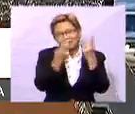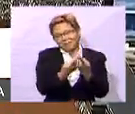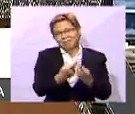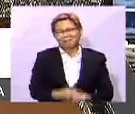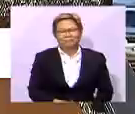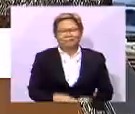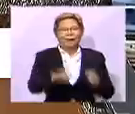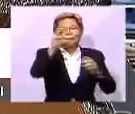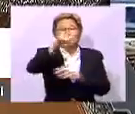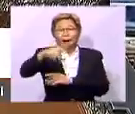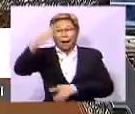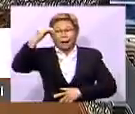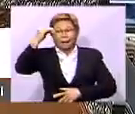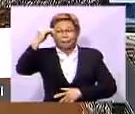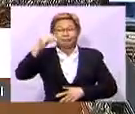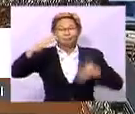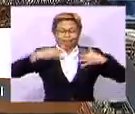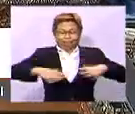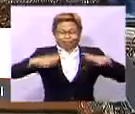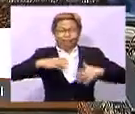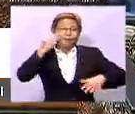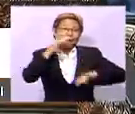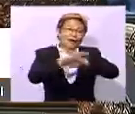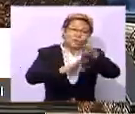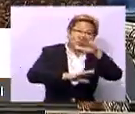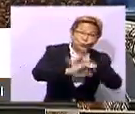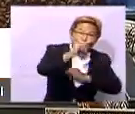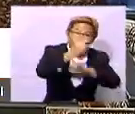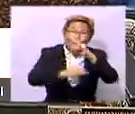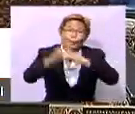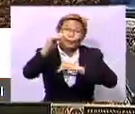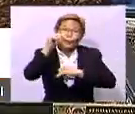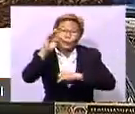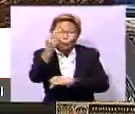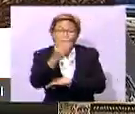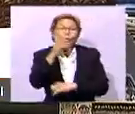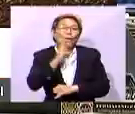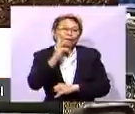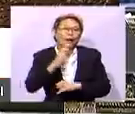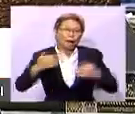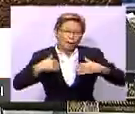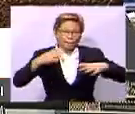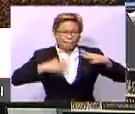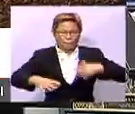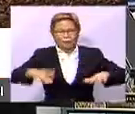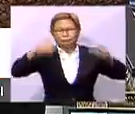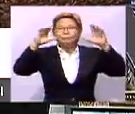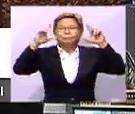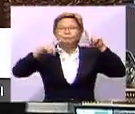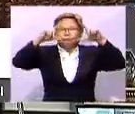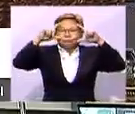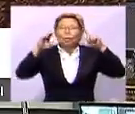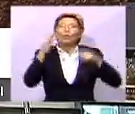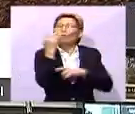Bagi ahli Parlimen lelaki, mereka mengenakan baju Melayu biru, manakala bagi wanita kebanyakannya turut memakai pakaian dan tudung berwarna